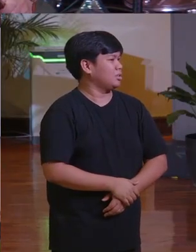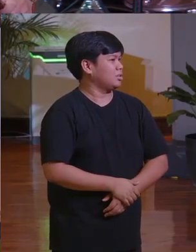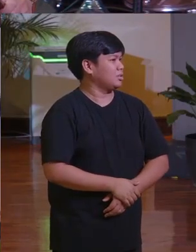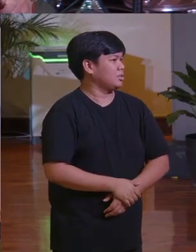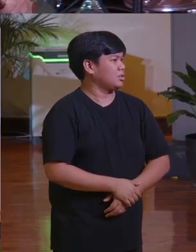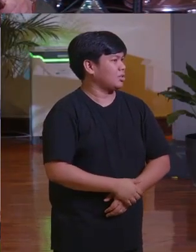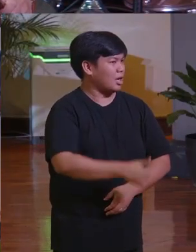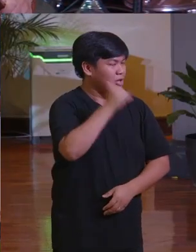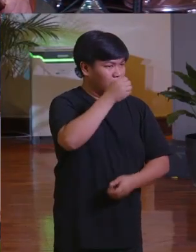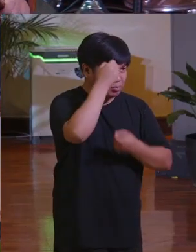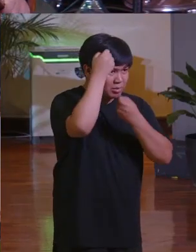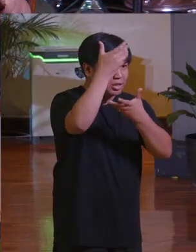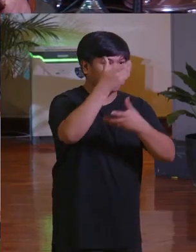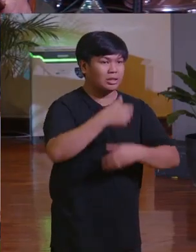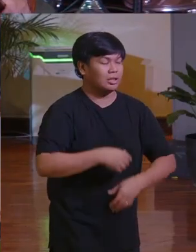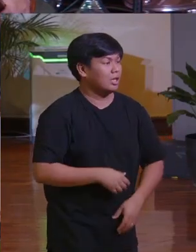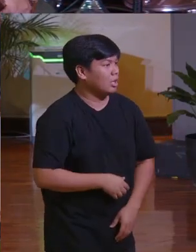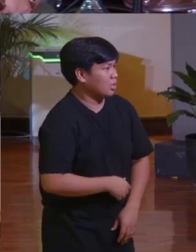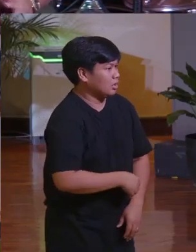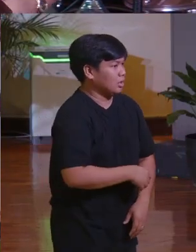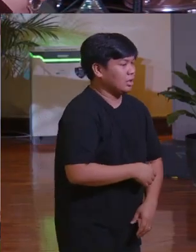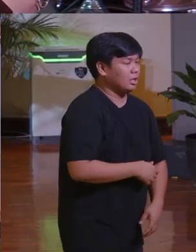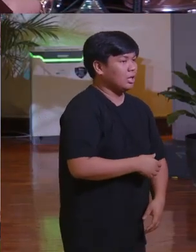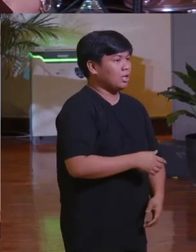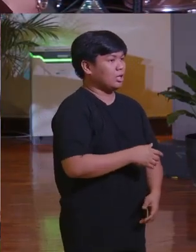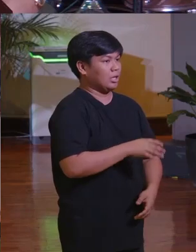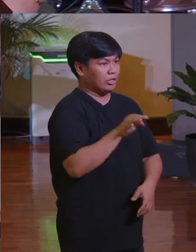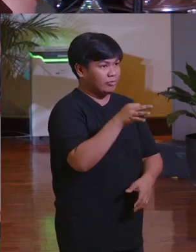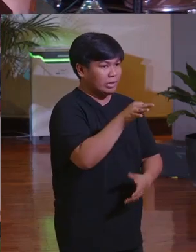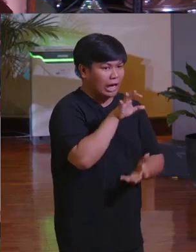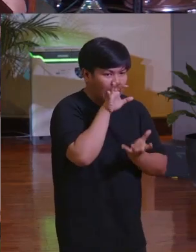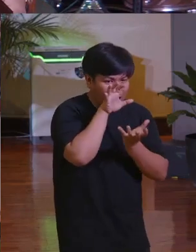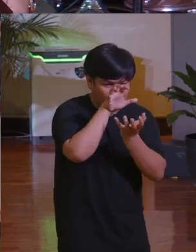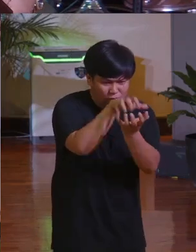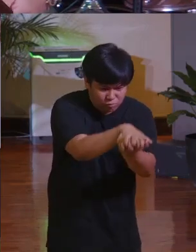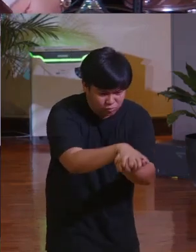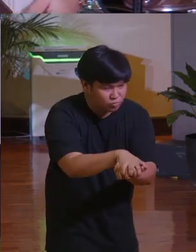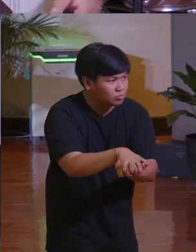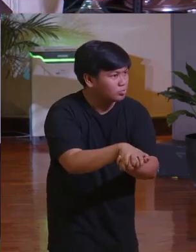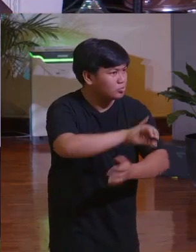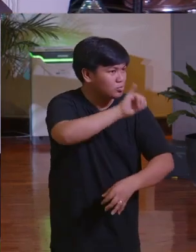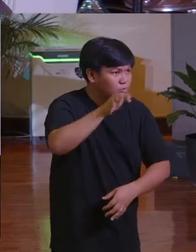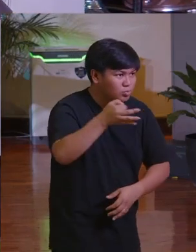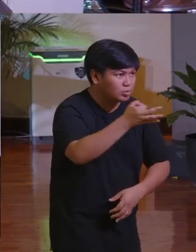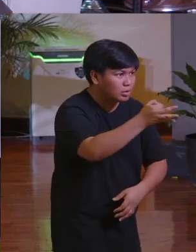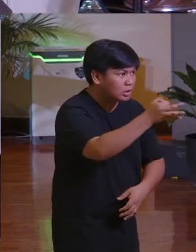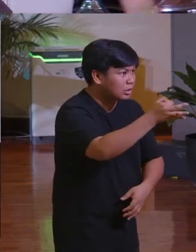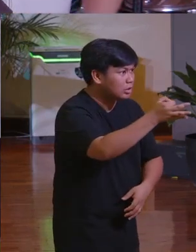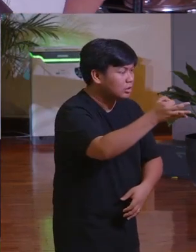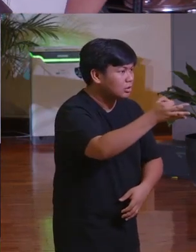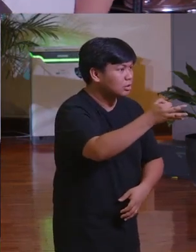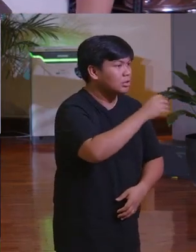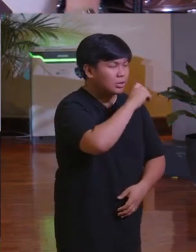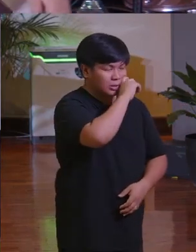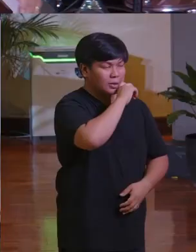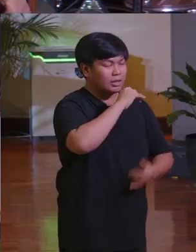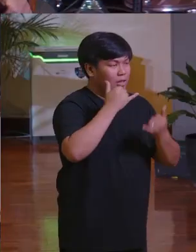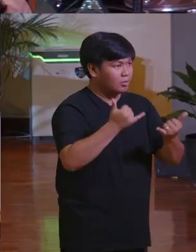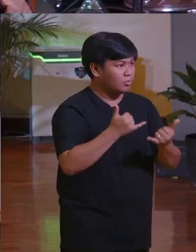No? Hindi na kaya nung sikmura nung balyena yung paghihimagsik ni